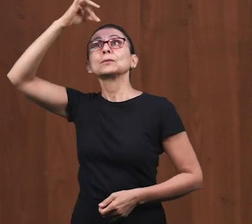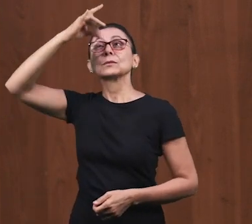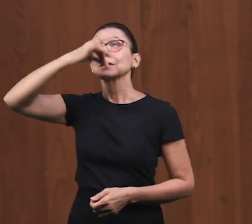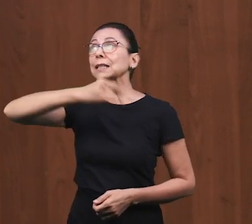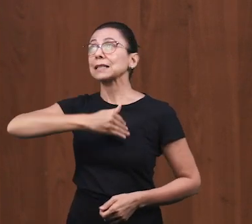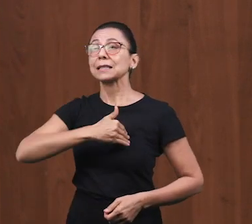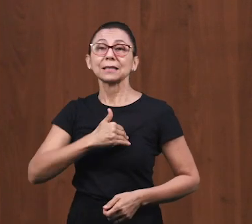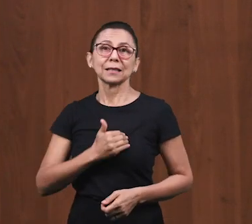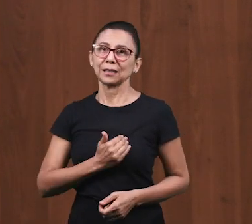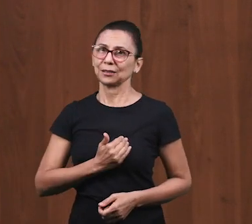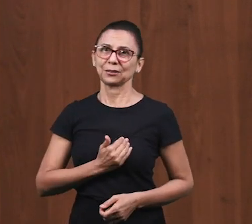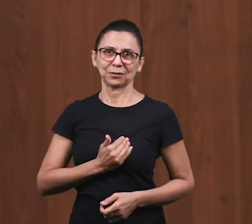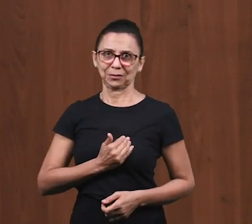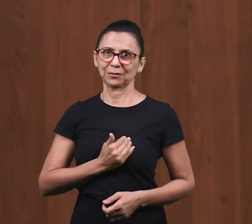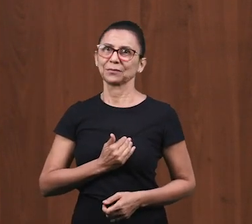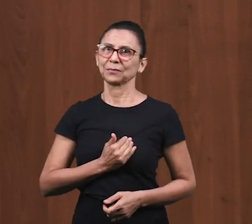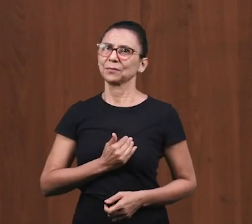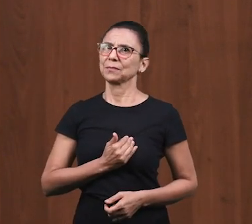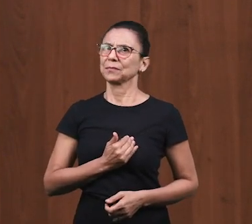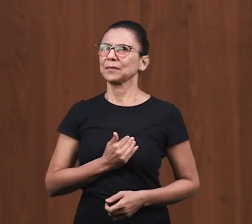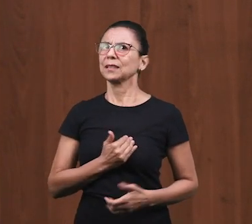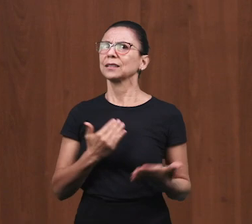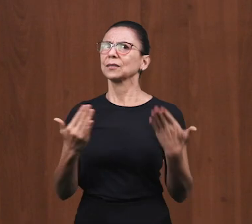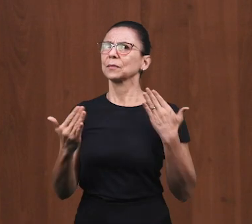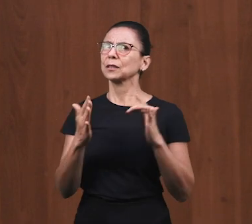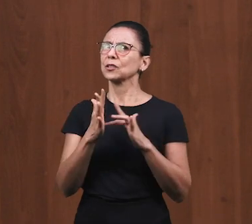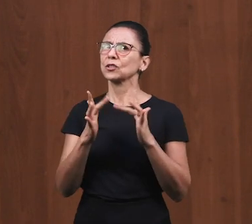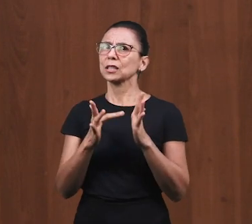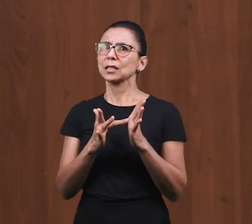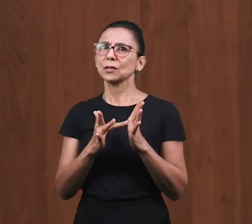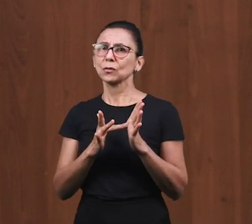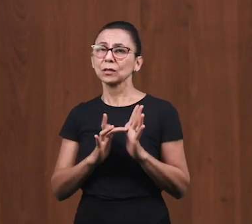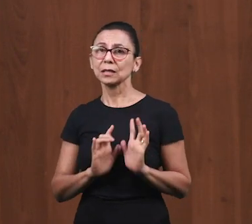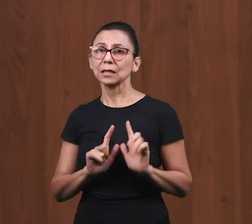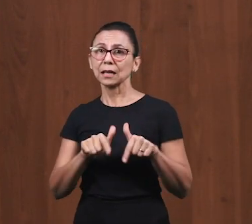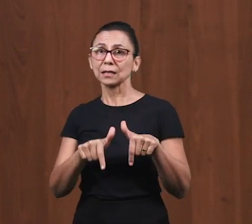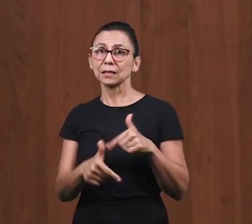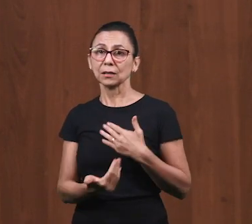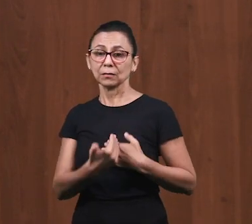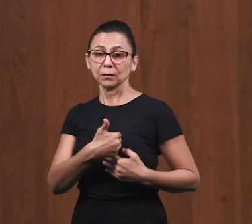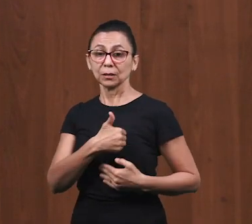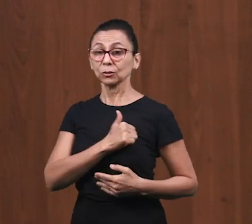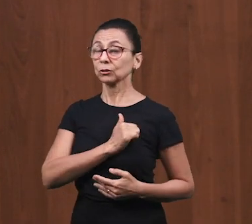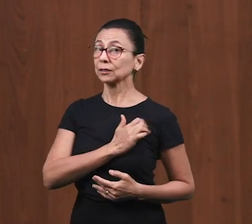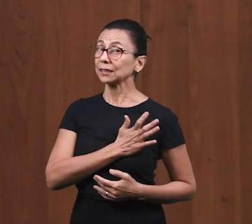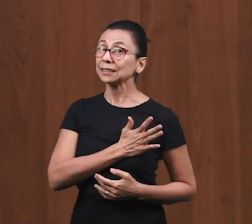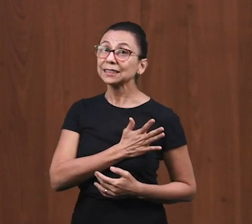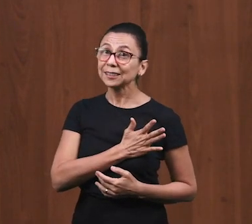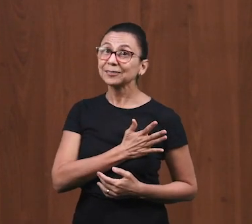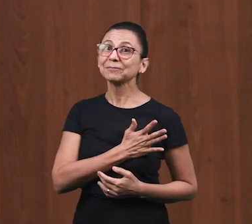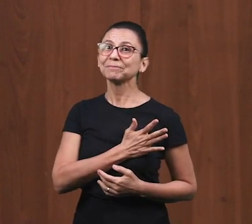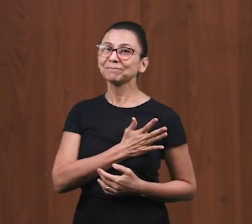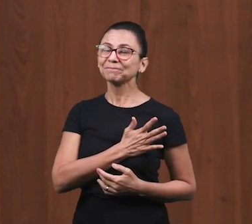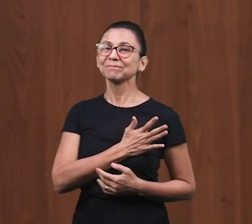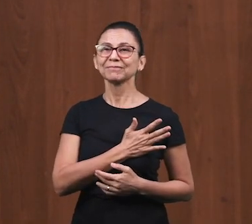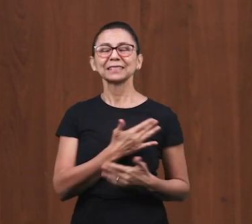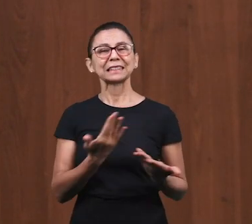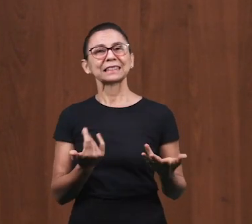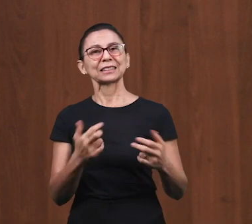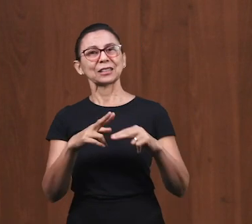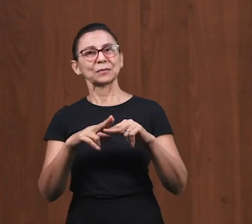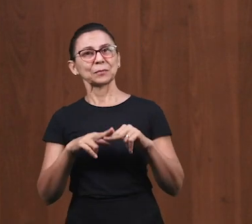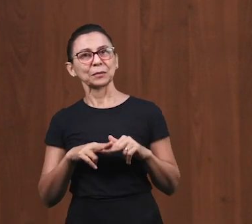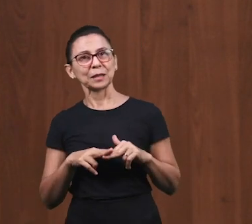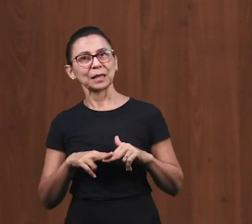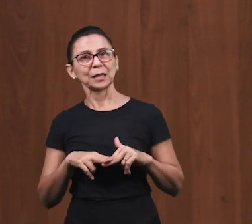Parce que c'est lui qui va laisser que la lumière qu'est Jésus va toujours briller sur nos cœurs. C'est pour cela que nous devons être